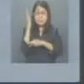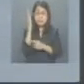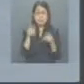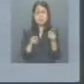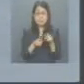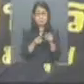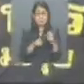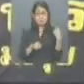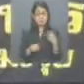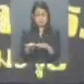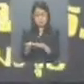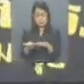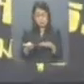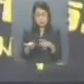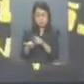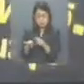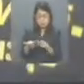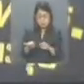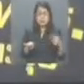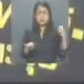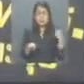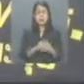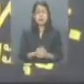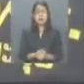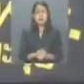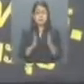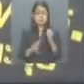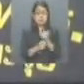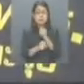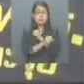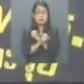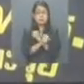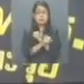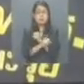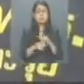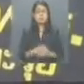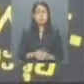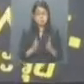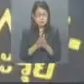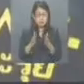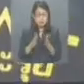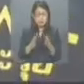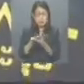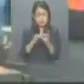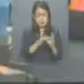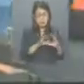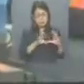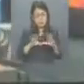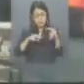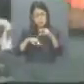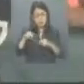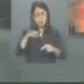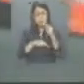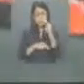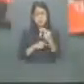อยเลื่อนคลองมะรุ่ยพาดผ่านเจ้าหน้าที่ป้องกันและบรรเทาสาธารณภัยและหน่วยงานที่เกี่ยวข้องลงพื้นที่ตำบลมะรุ่ยอำเ